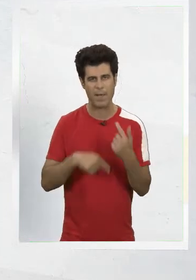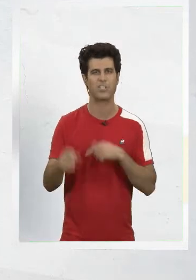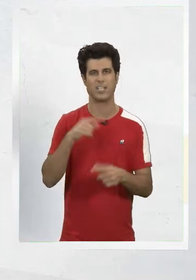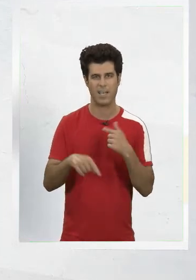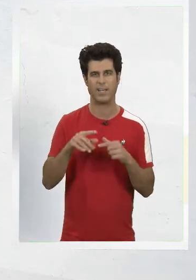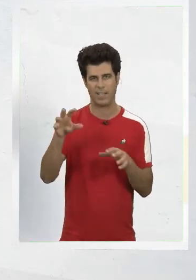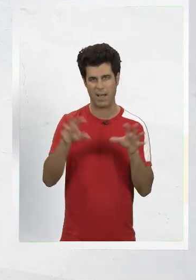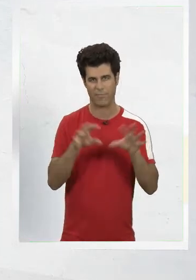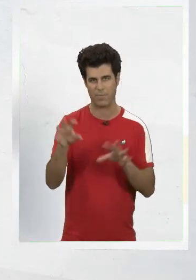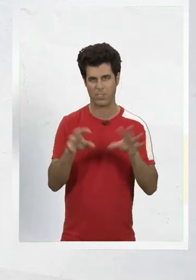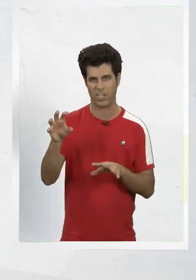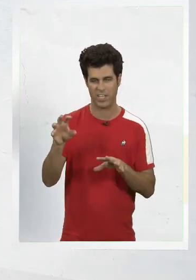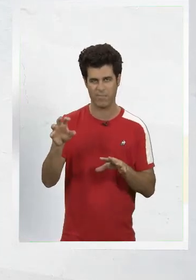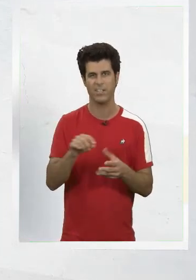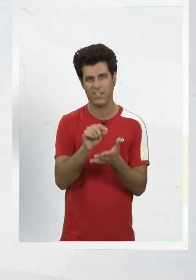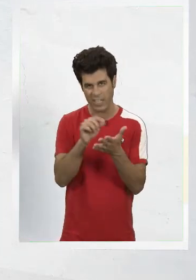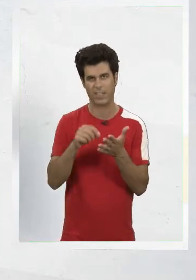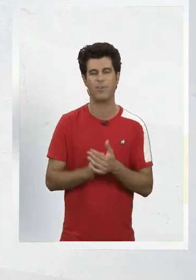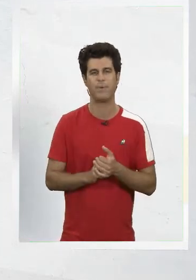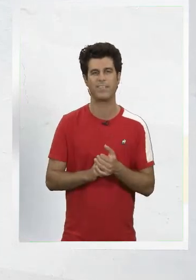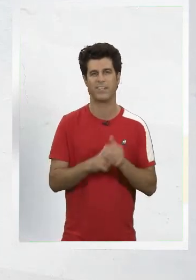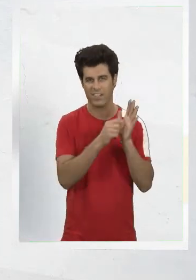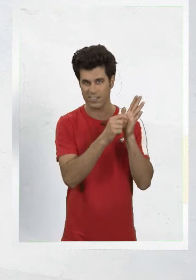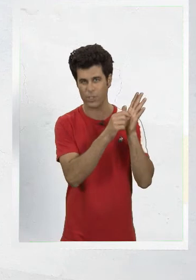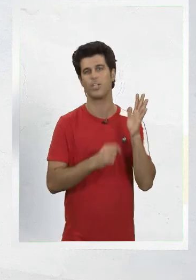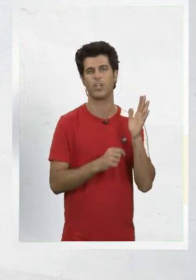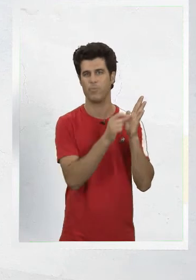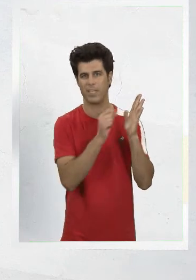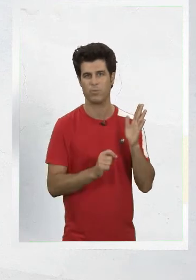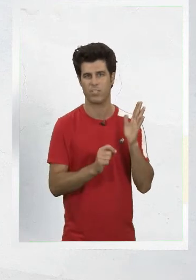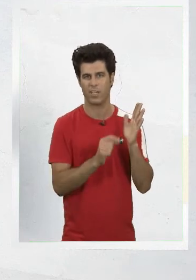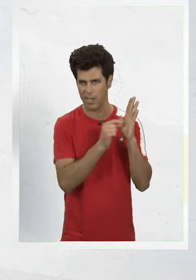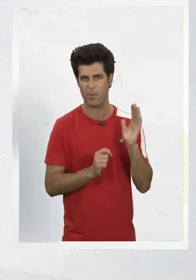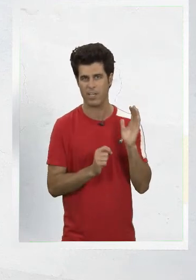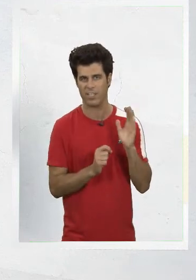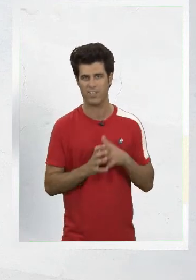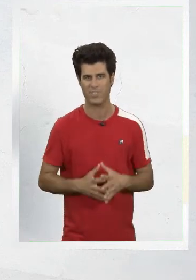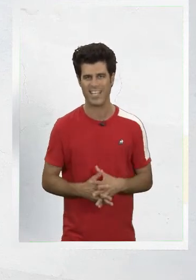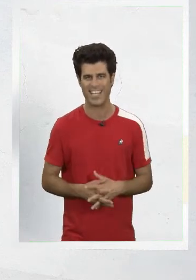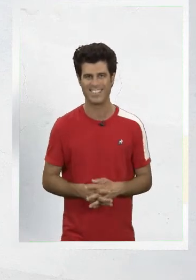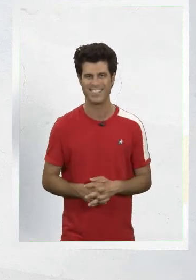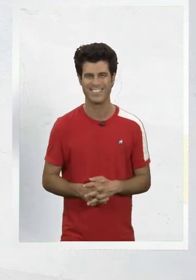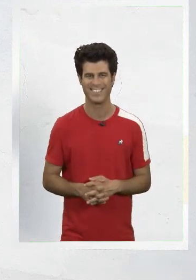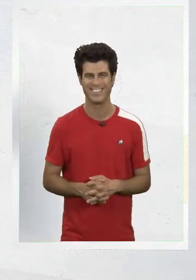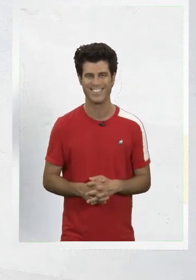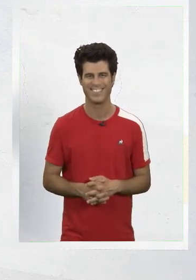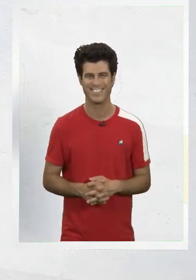בפעם הבאה שאת שמה את המאפים לשכנים, תכתבי פתק דרישת שלום מטל מוסרי, גם ממני. בסדר?